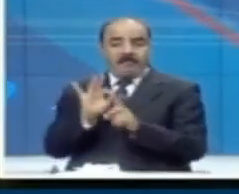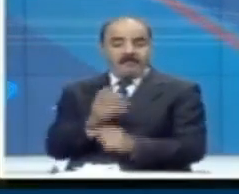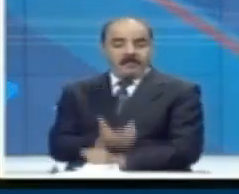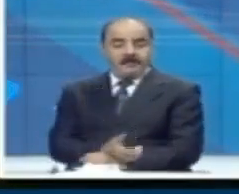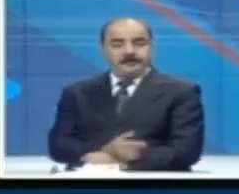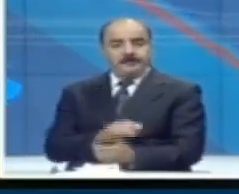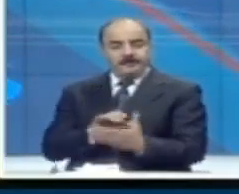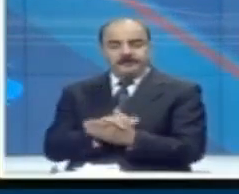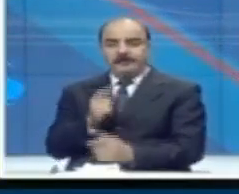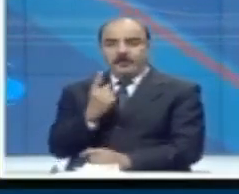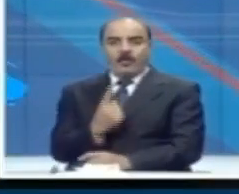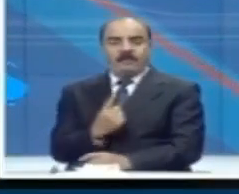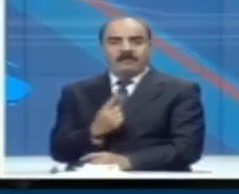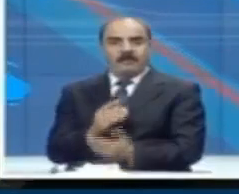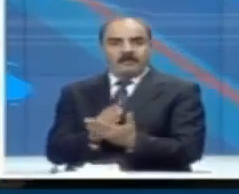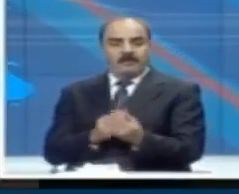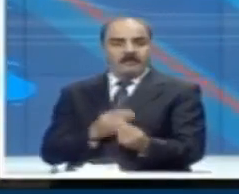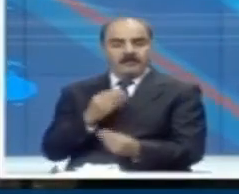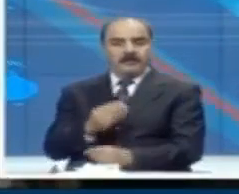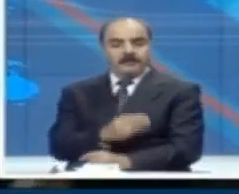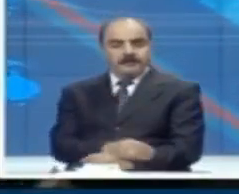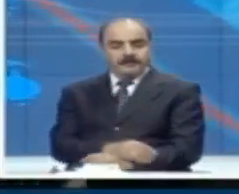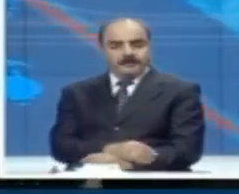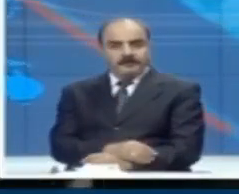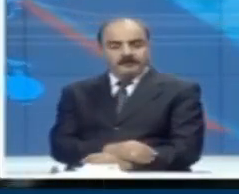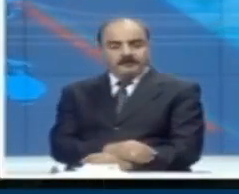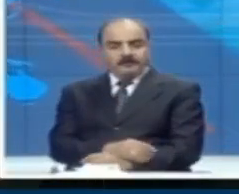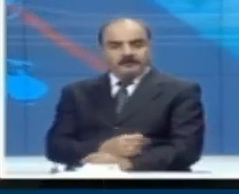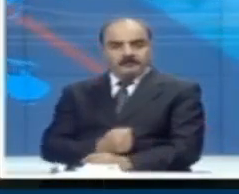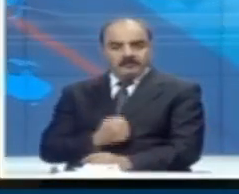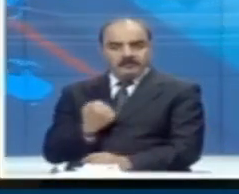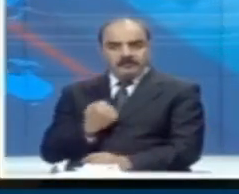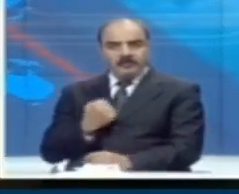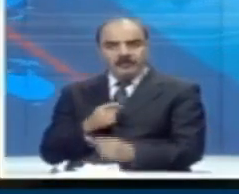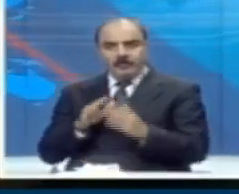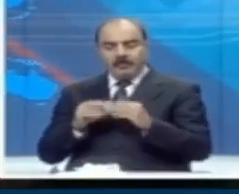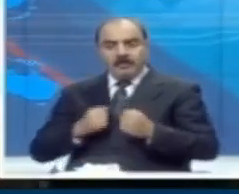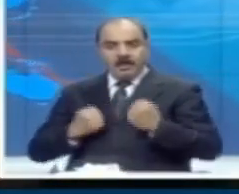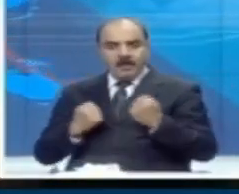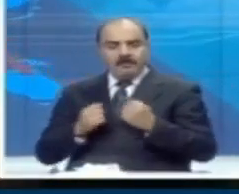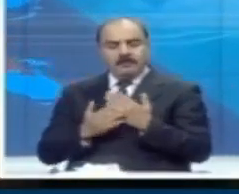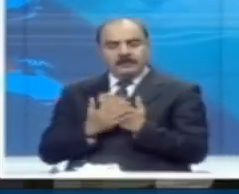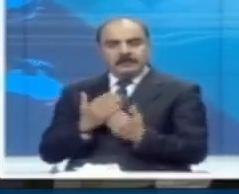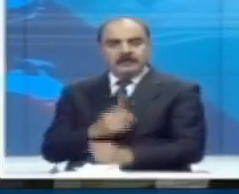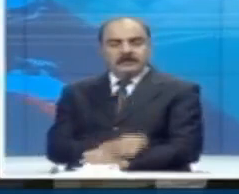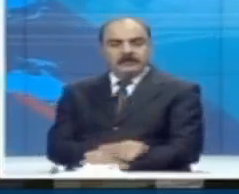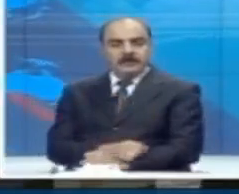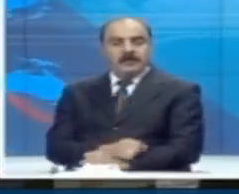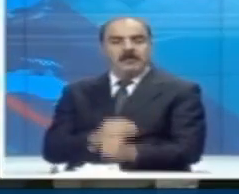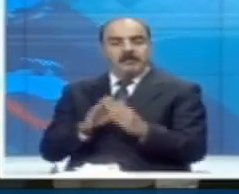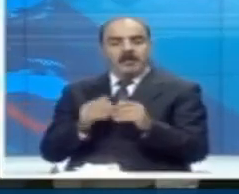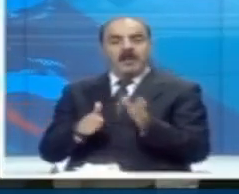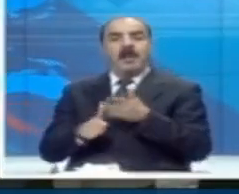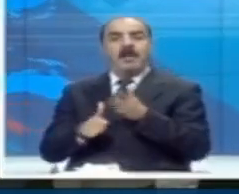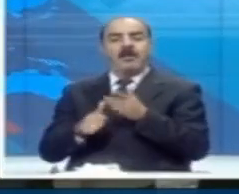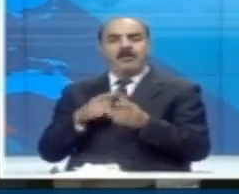الوحدة الوطنية وبما يحقق القوة التي تعيشها مصر الجديدة الآن. مصر الوحيدة اللي